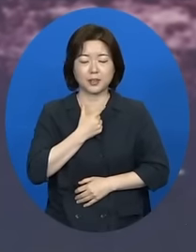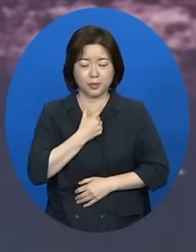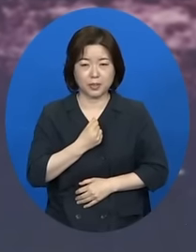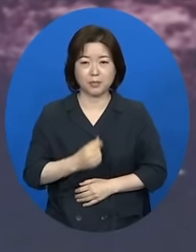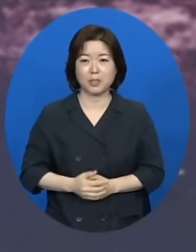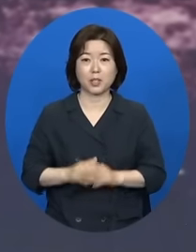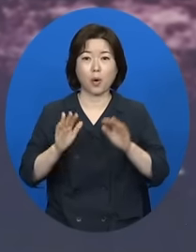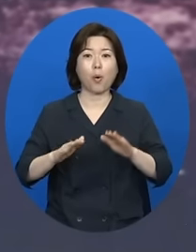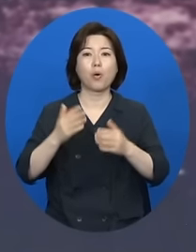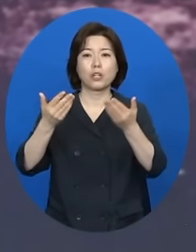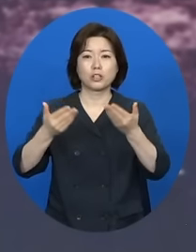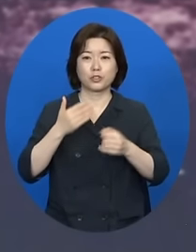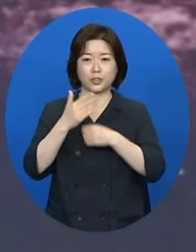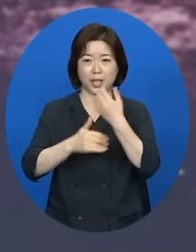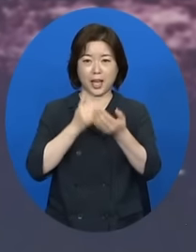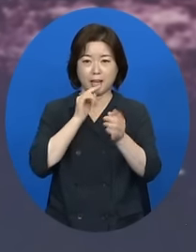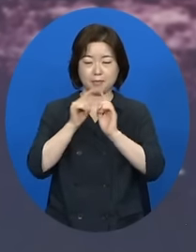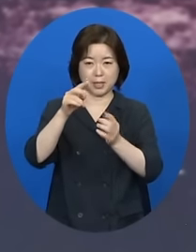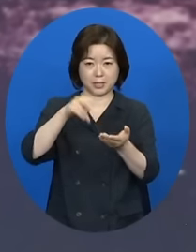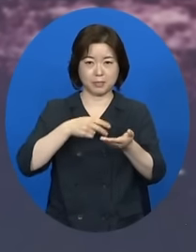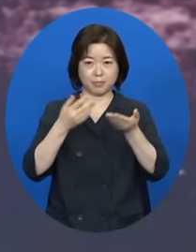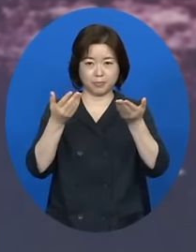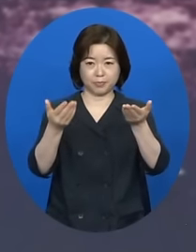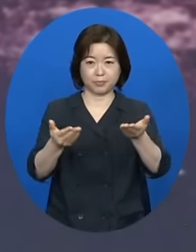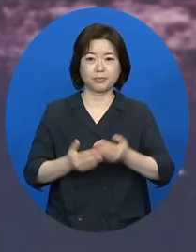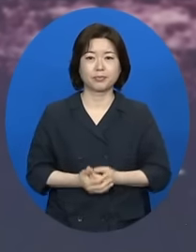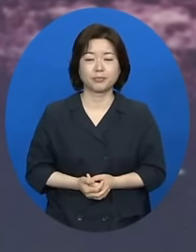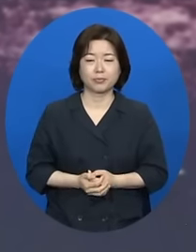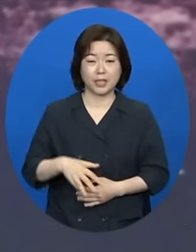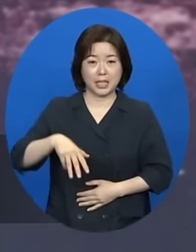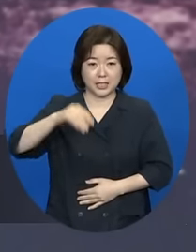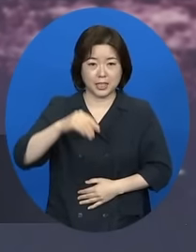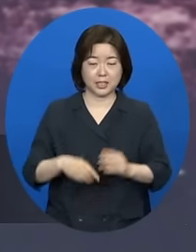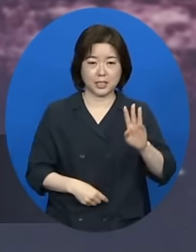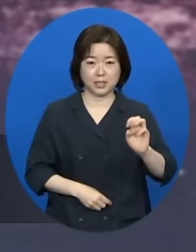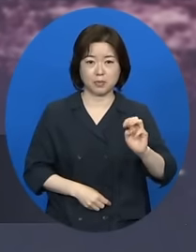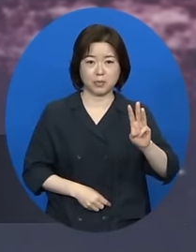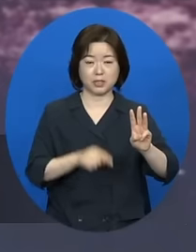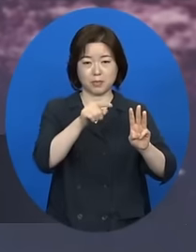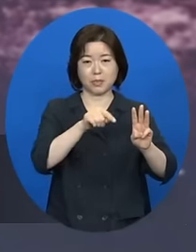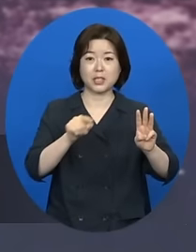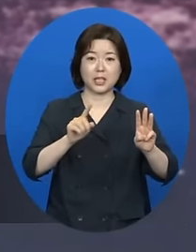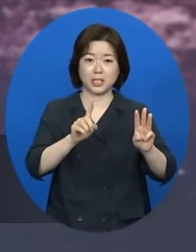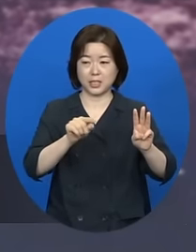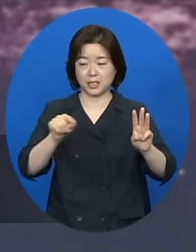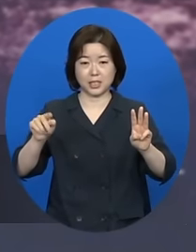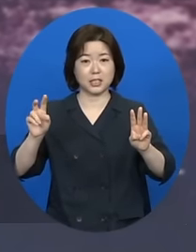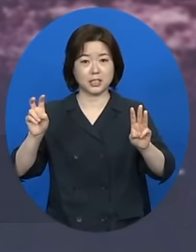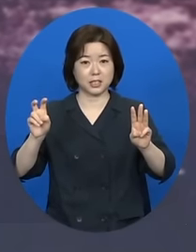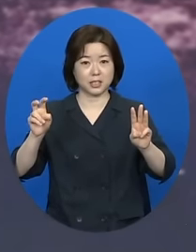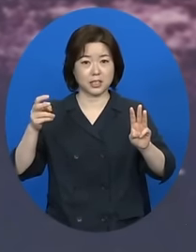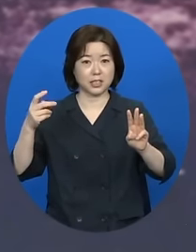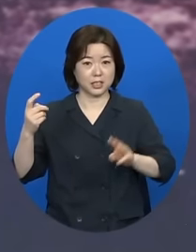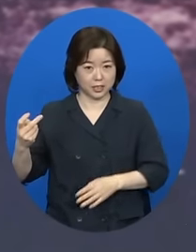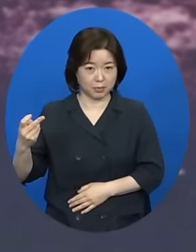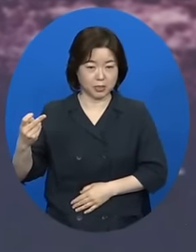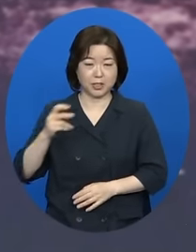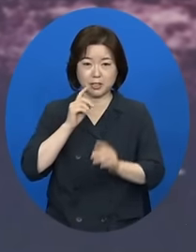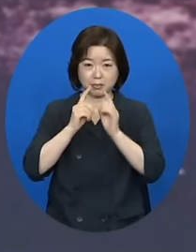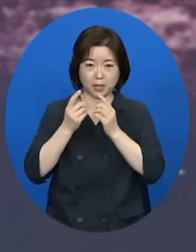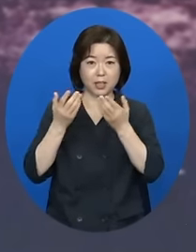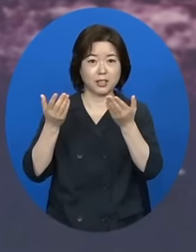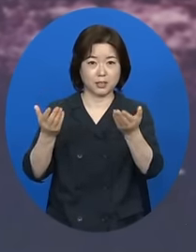오늘 주신 하나님의 말씀을 읽겠습니다. 창세기 33장 1절에서 12절까지의 말씀을